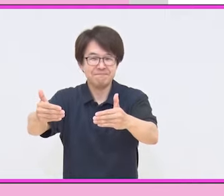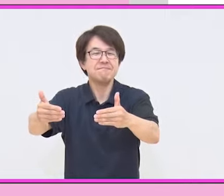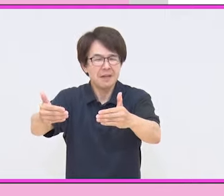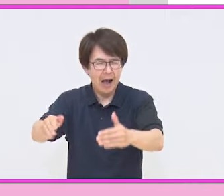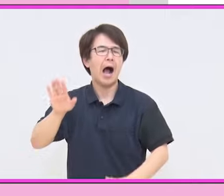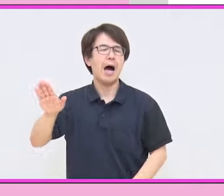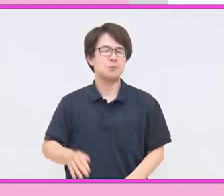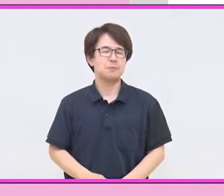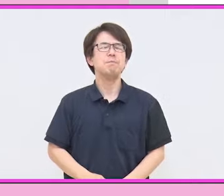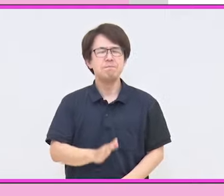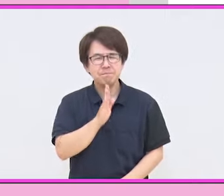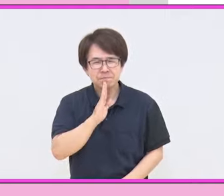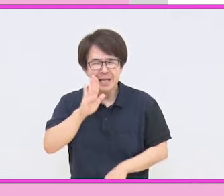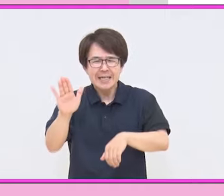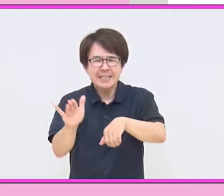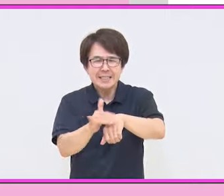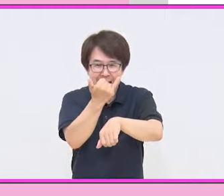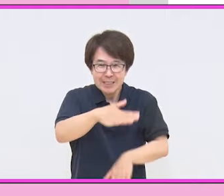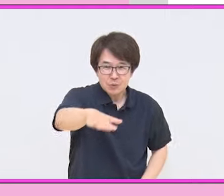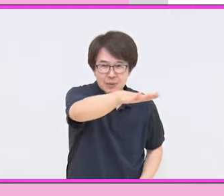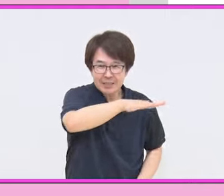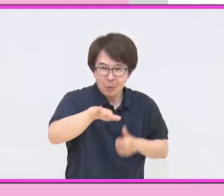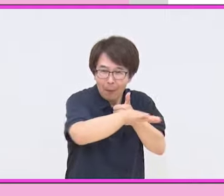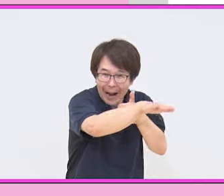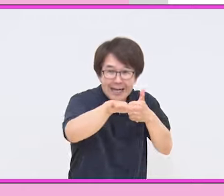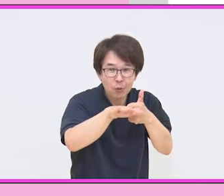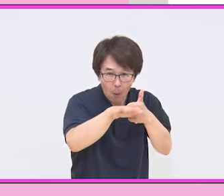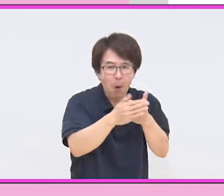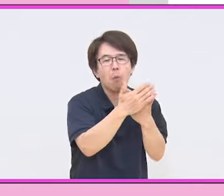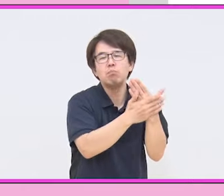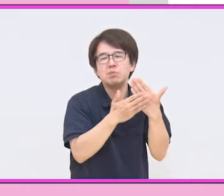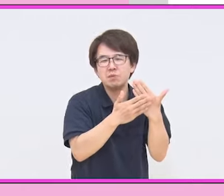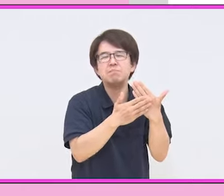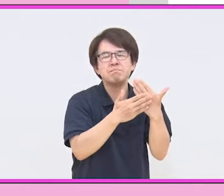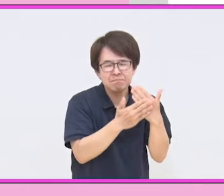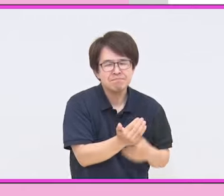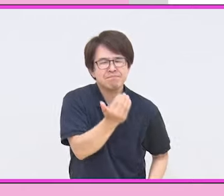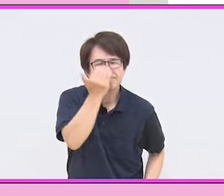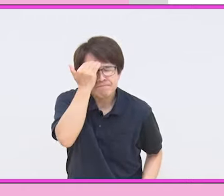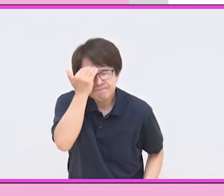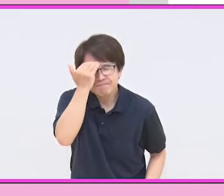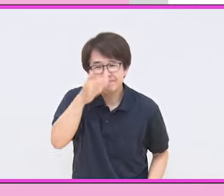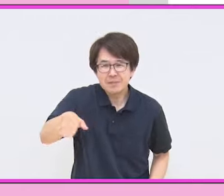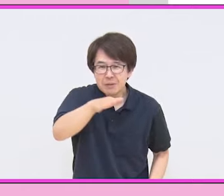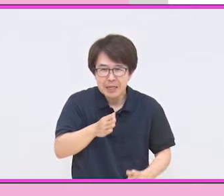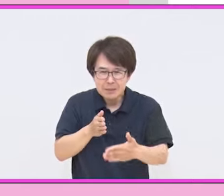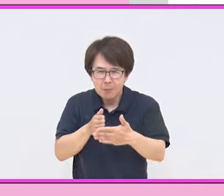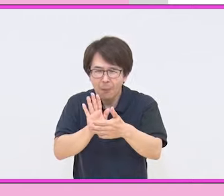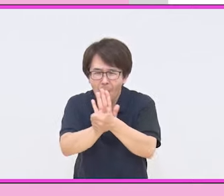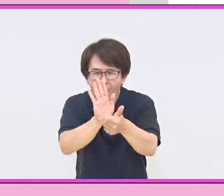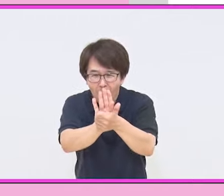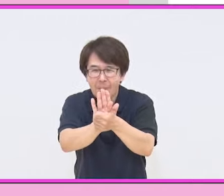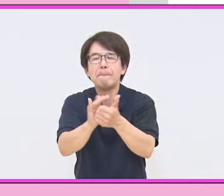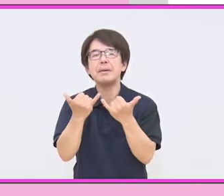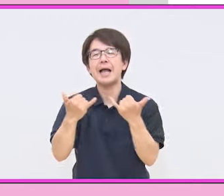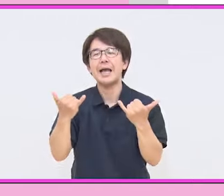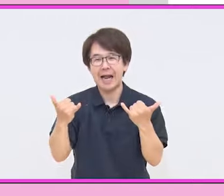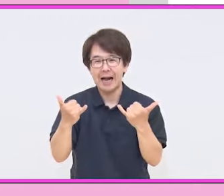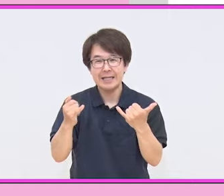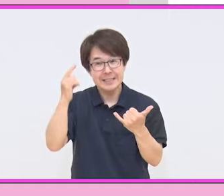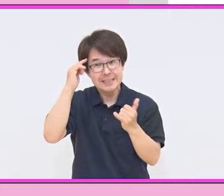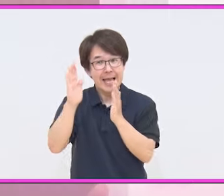く選手の環境面においても、そして困っている人を助けるというなどの精神面においてもロンドン